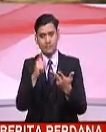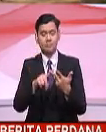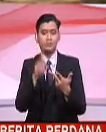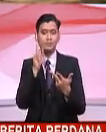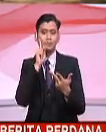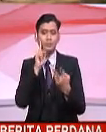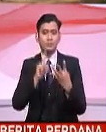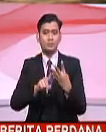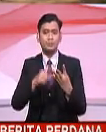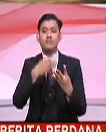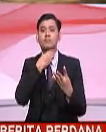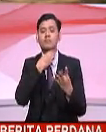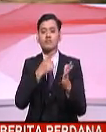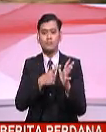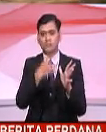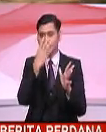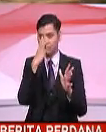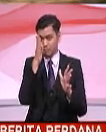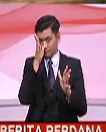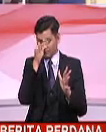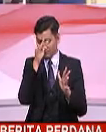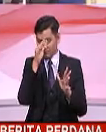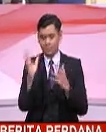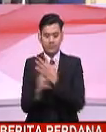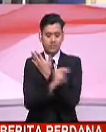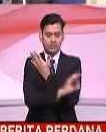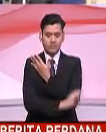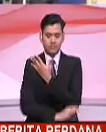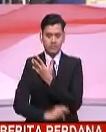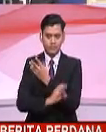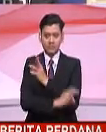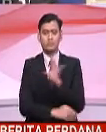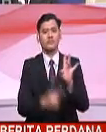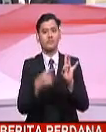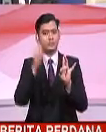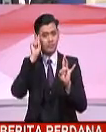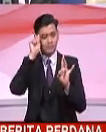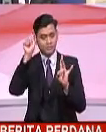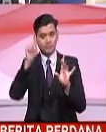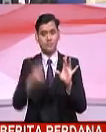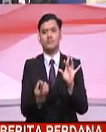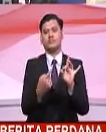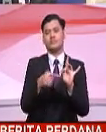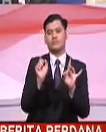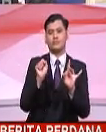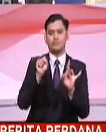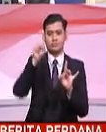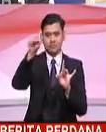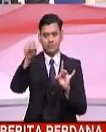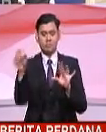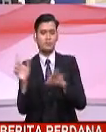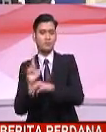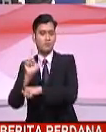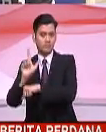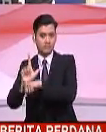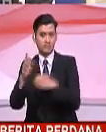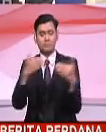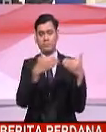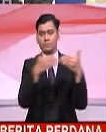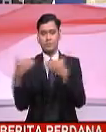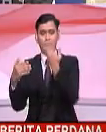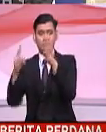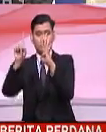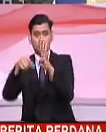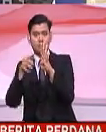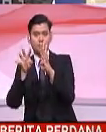Melaka, Negeri Sembilan, Terengganu, Sabah dan Labuan dilanjutkan dari 1 hingga 14 April. Bercakap